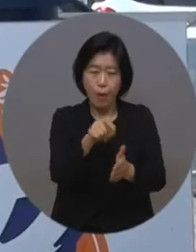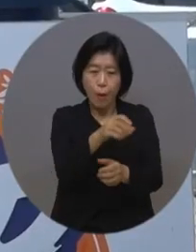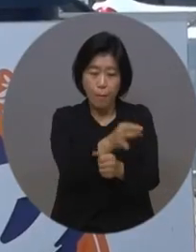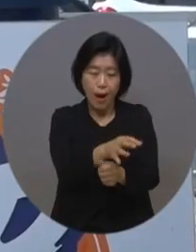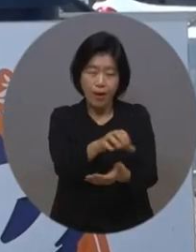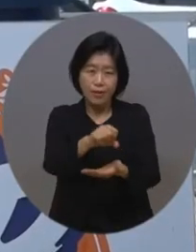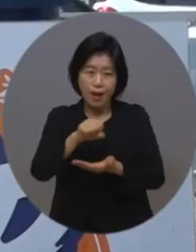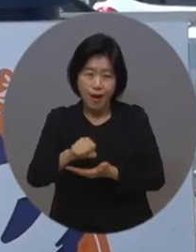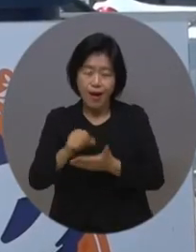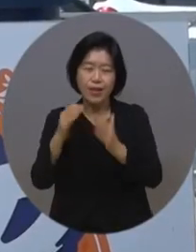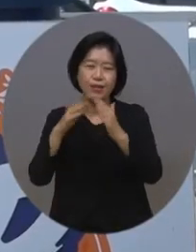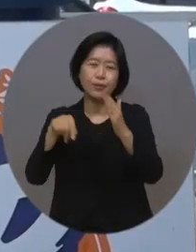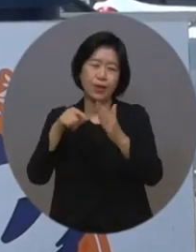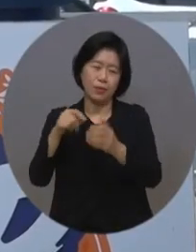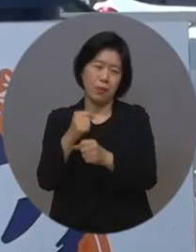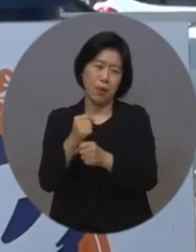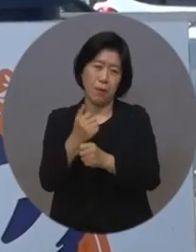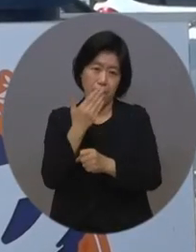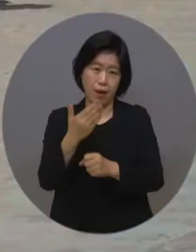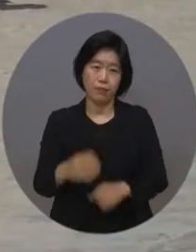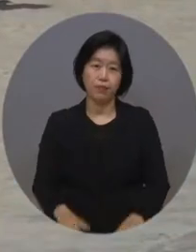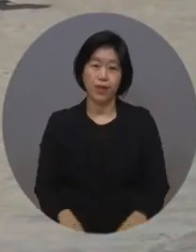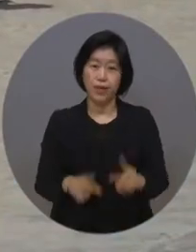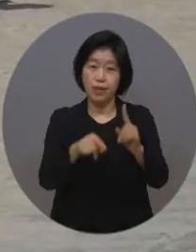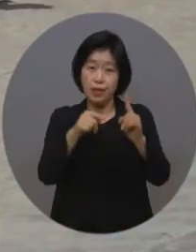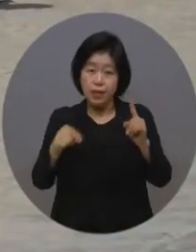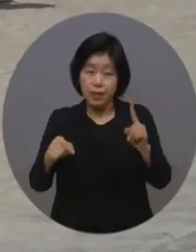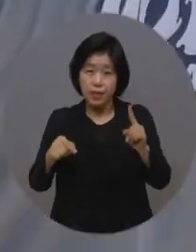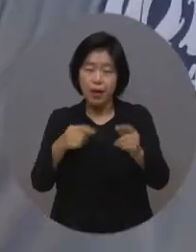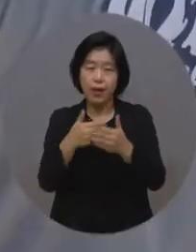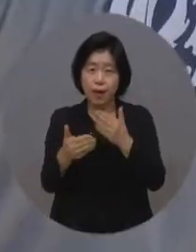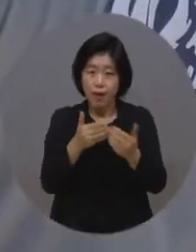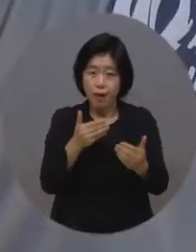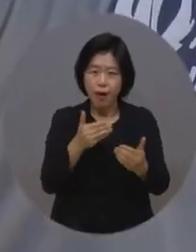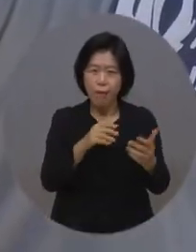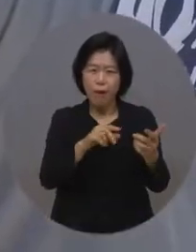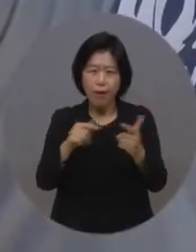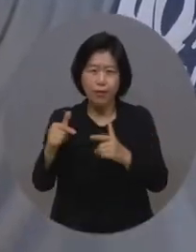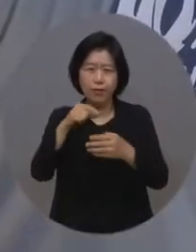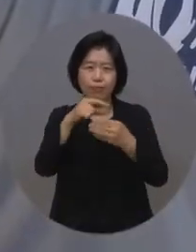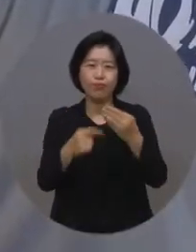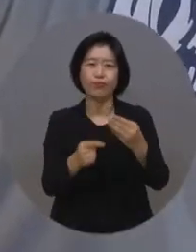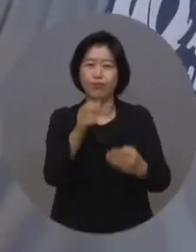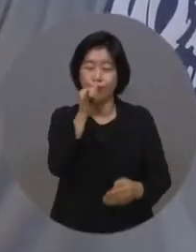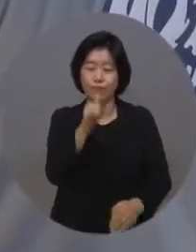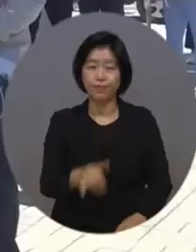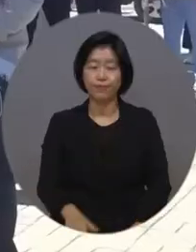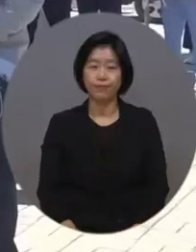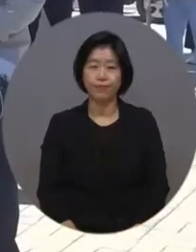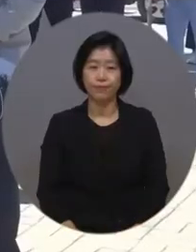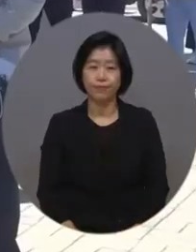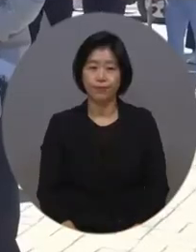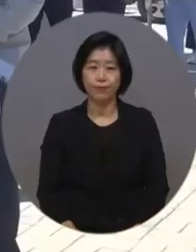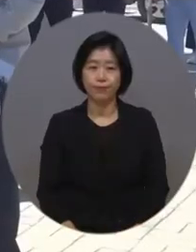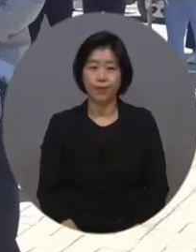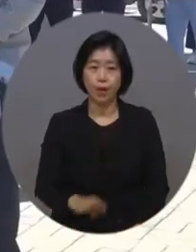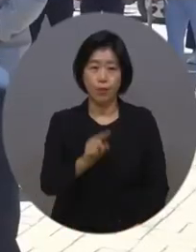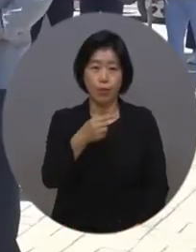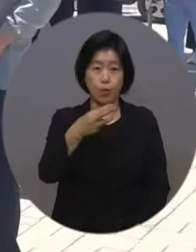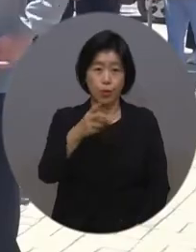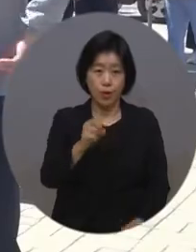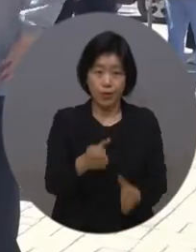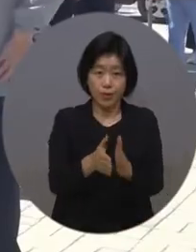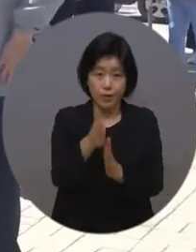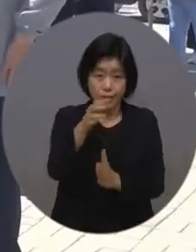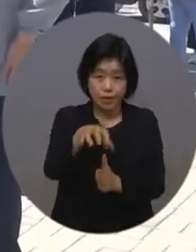체험 시설인 머드 스프레이 샤워 부스와 머드 비치 케어 등 오프라인 프로그램도 준비되었습니다. 보령시는